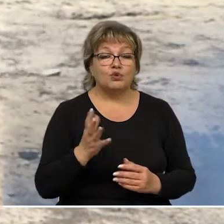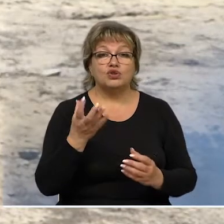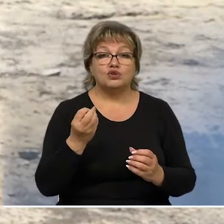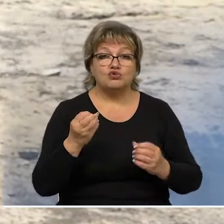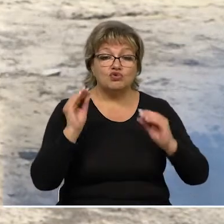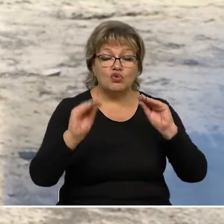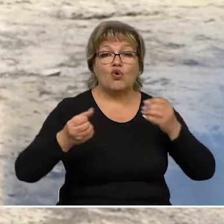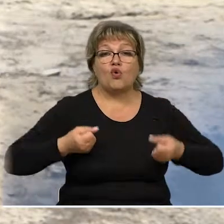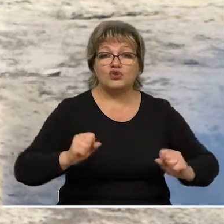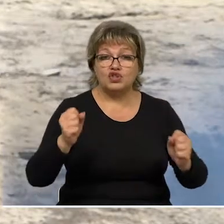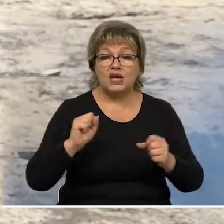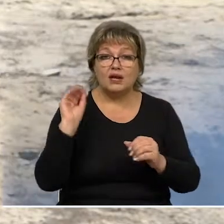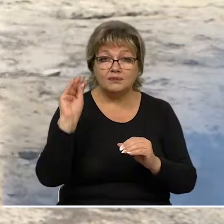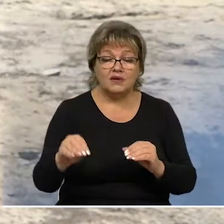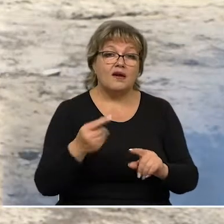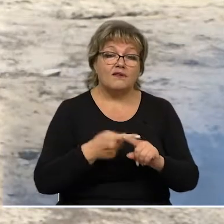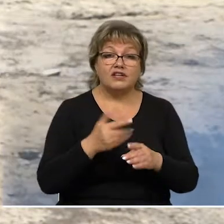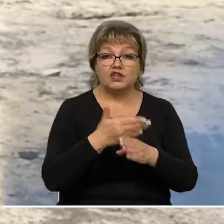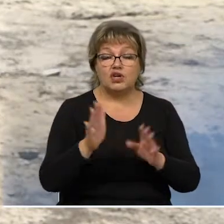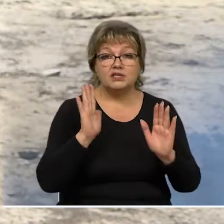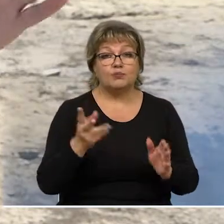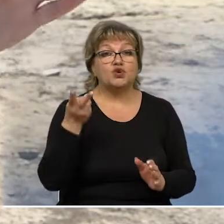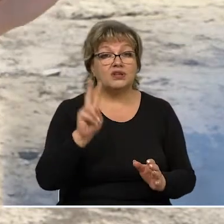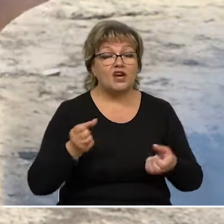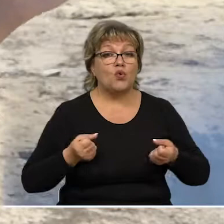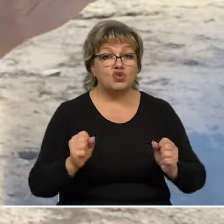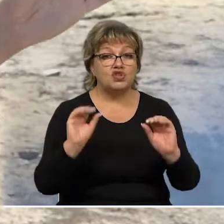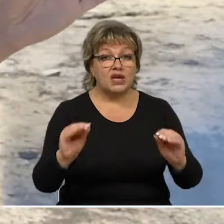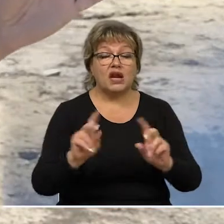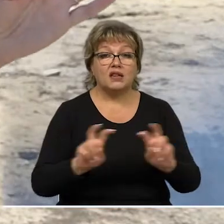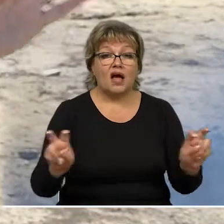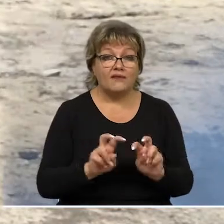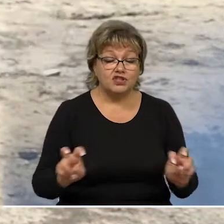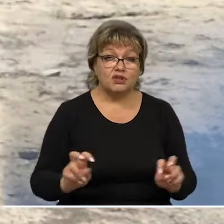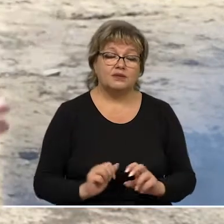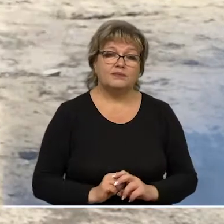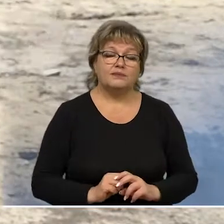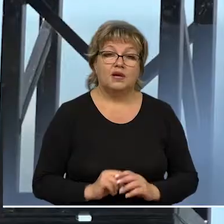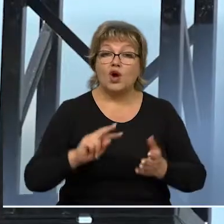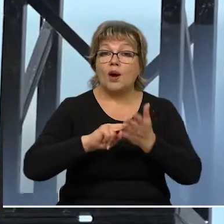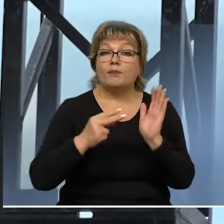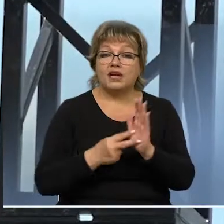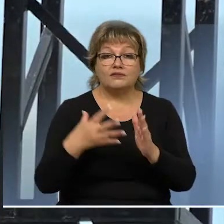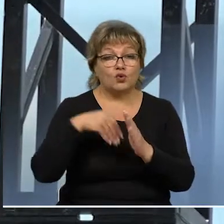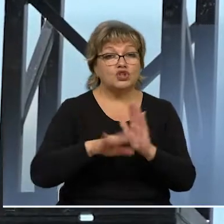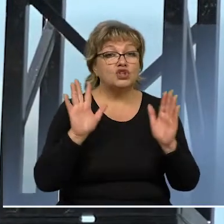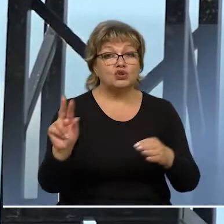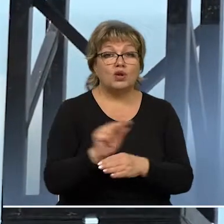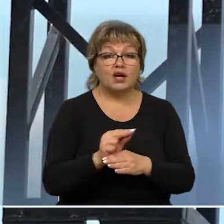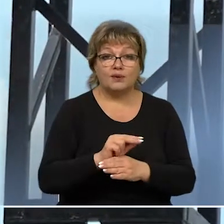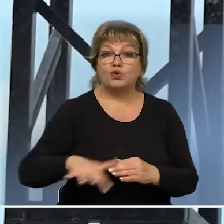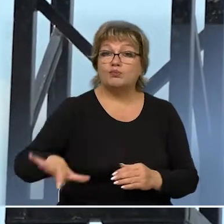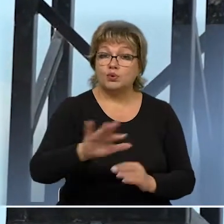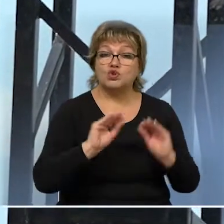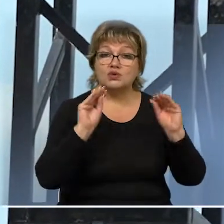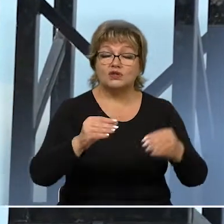буккроссинг будет установлен качели изготавливаются в этой части будут две качели установленные лавочке в проект входит